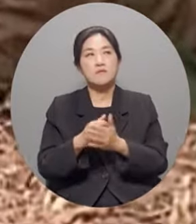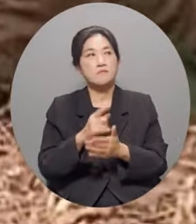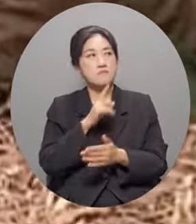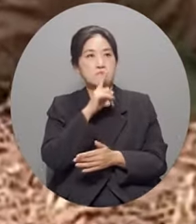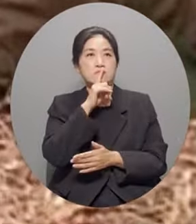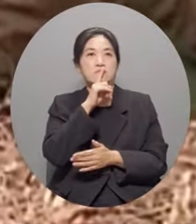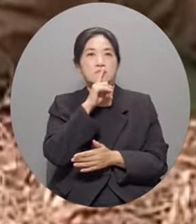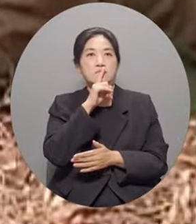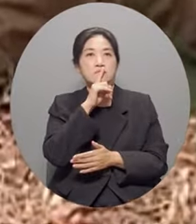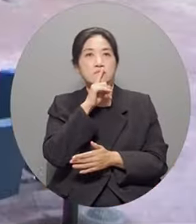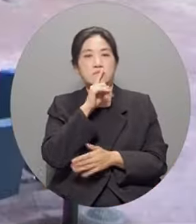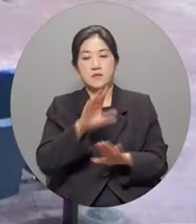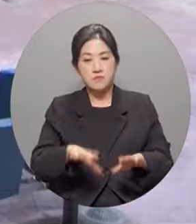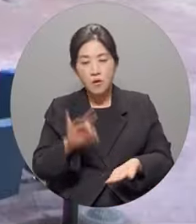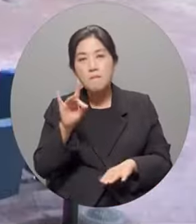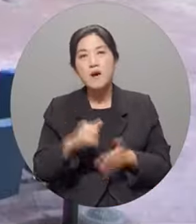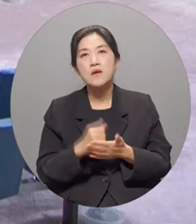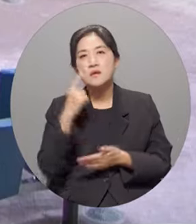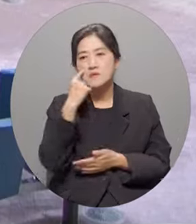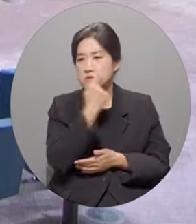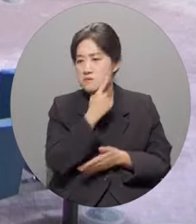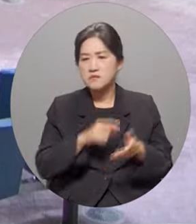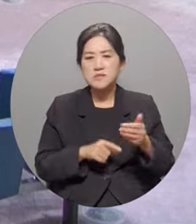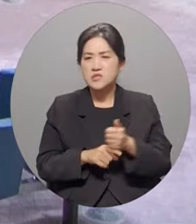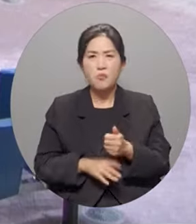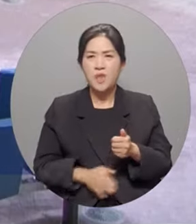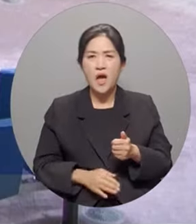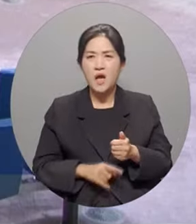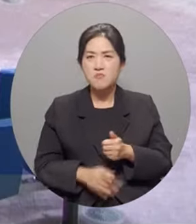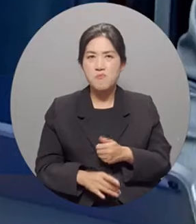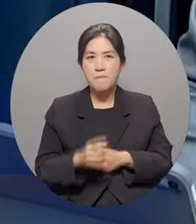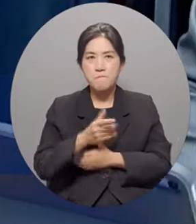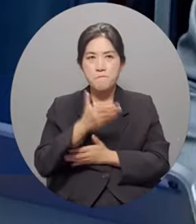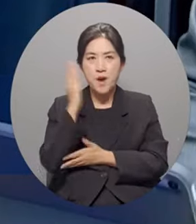처음으로 근거 없다며 반박한 겁니다